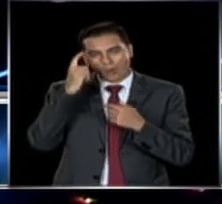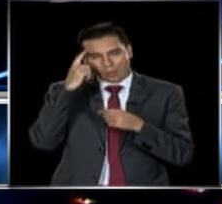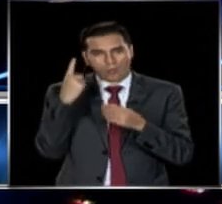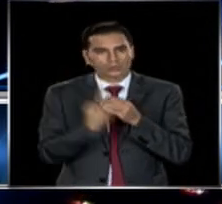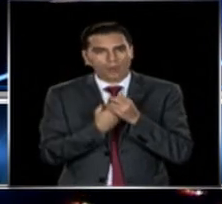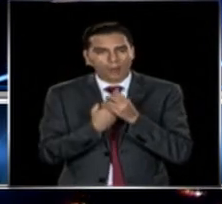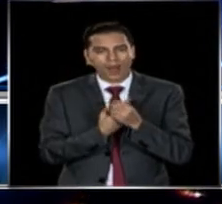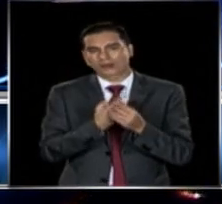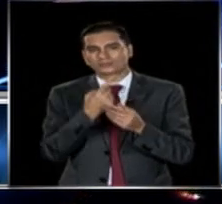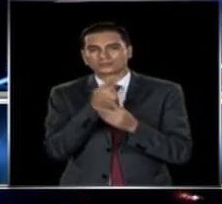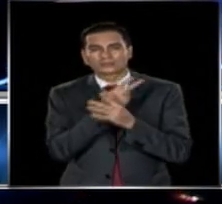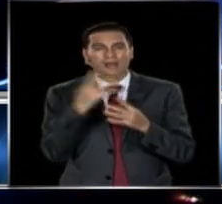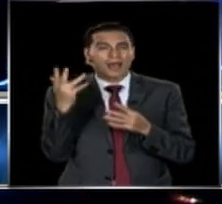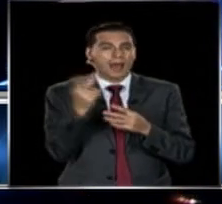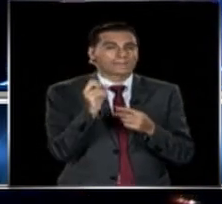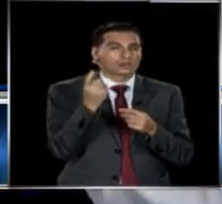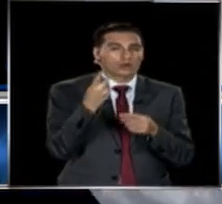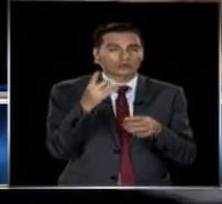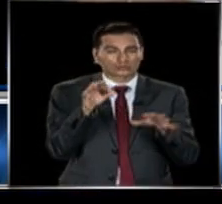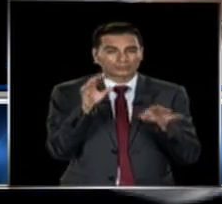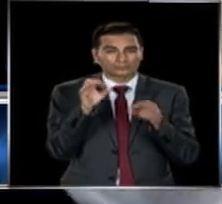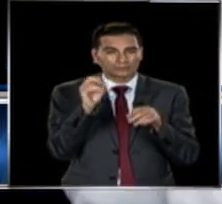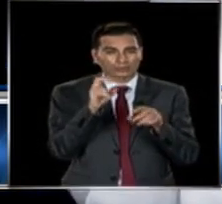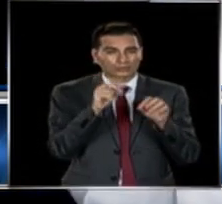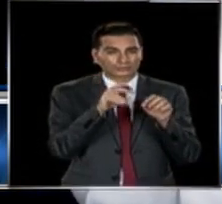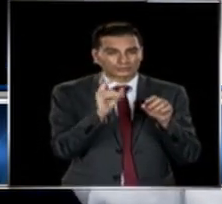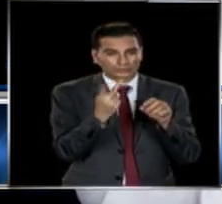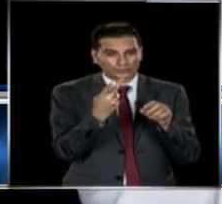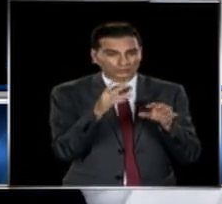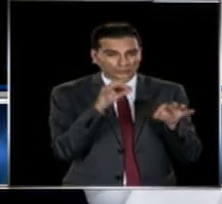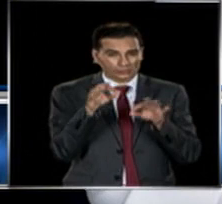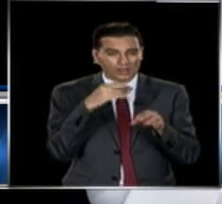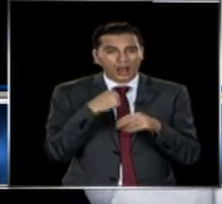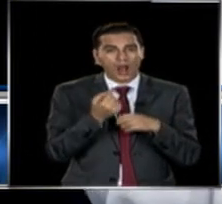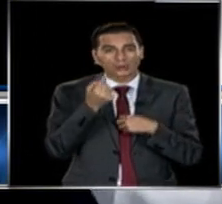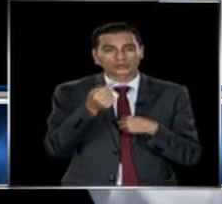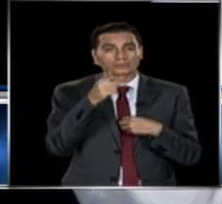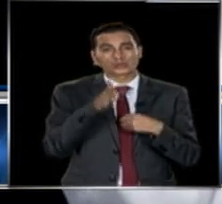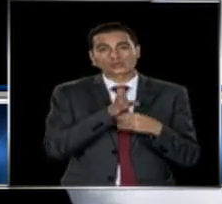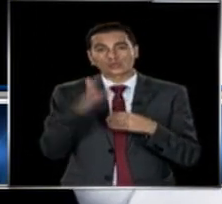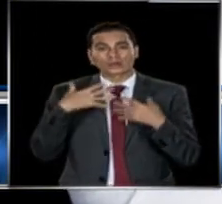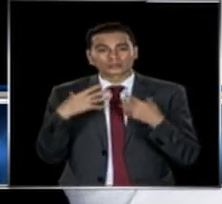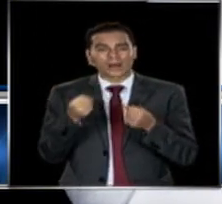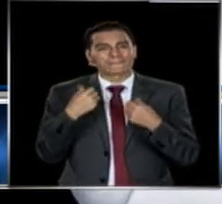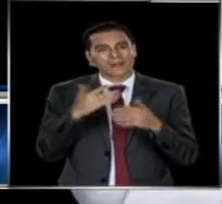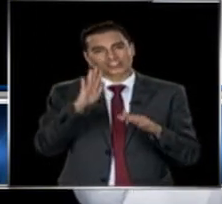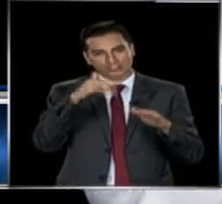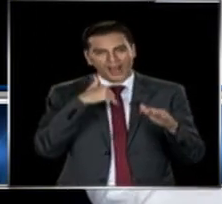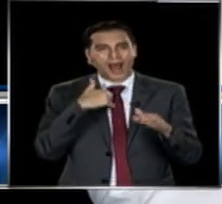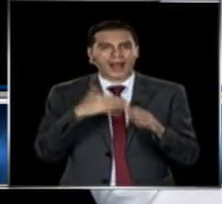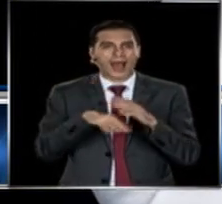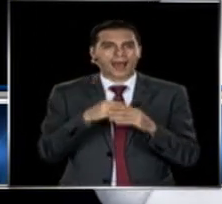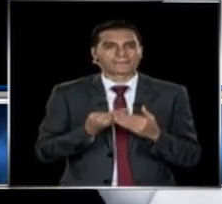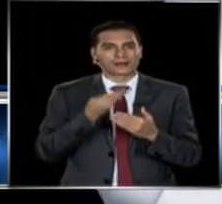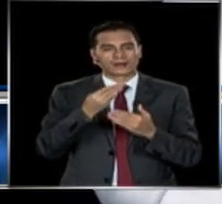حطينا اثناشر نوع وقلنا لهم ما تكشفوش صحة، تعالوا لنا على طول كوزارة التضامن. الحقيقة دولة رئيس الوزراء